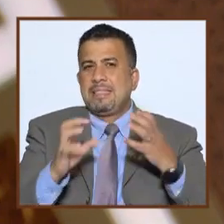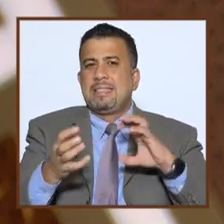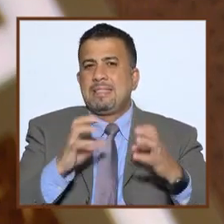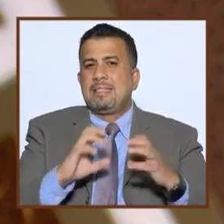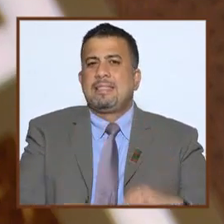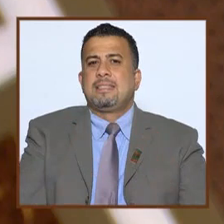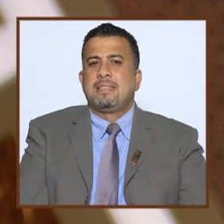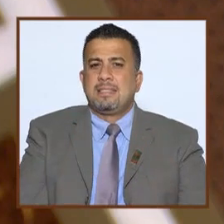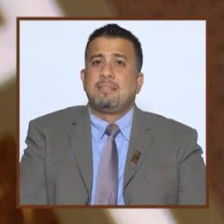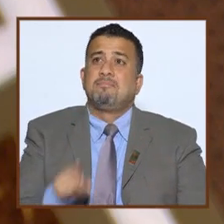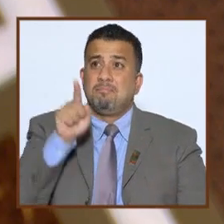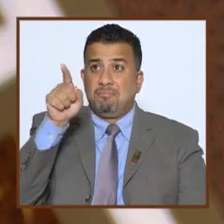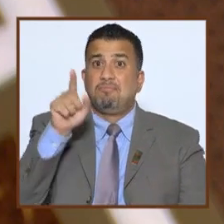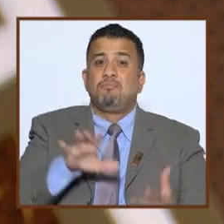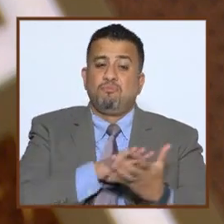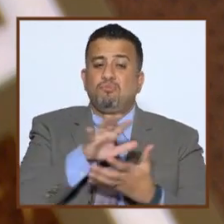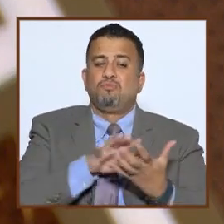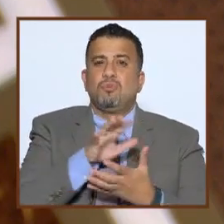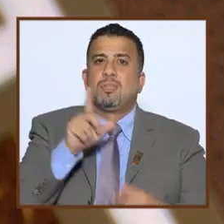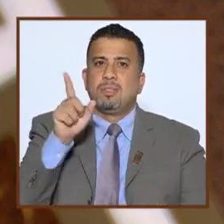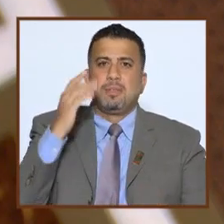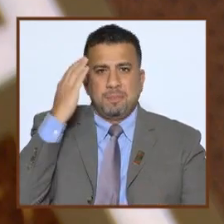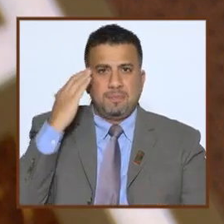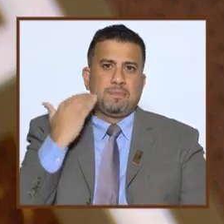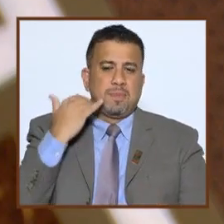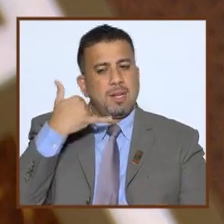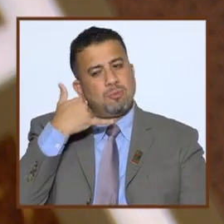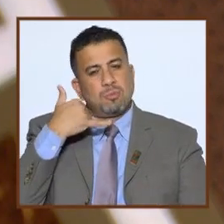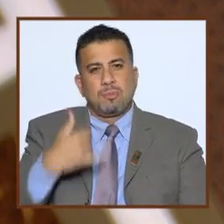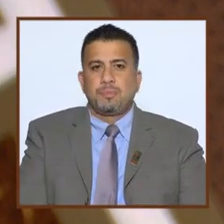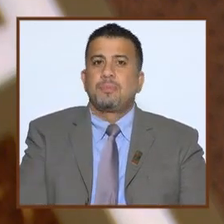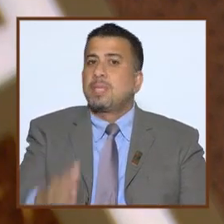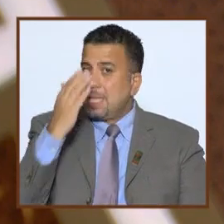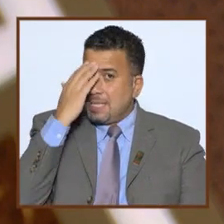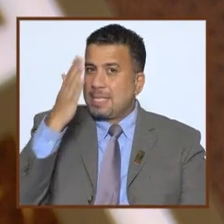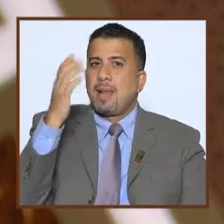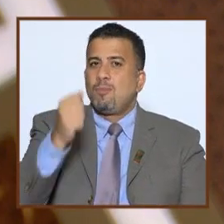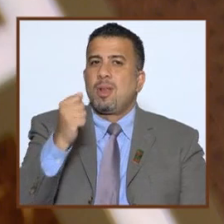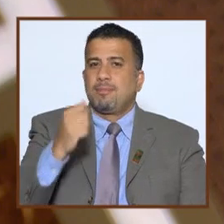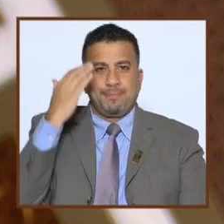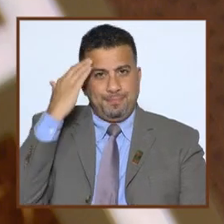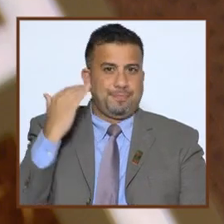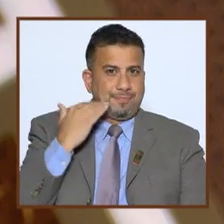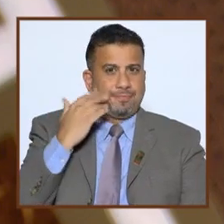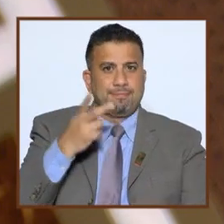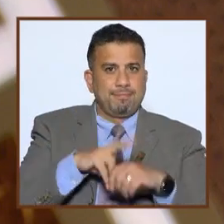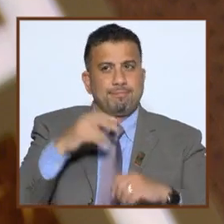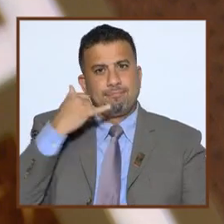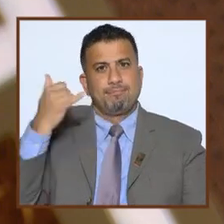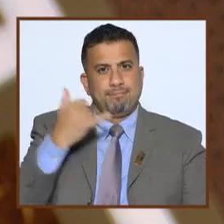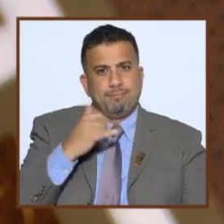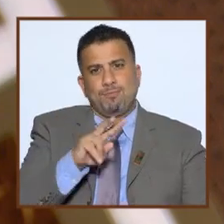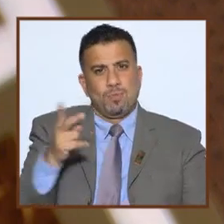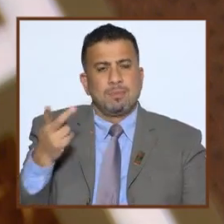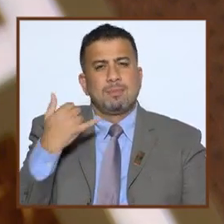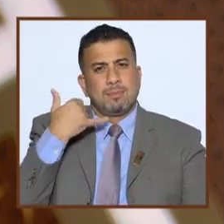لانقطاع من عندك يا ام محمد طيب تفضل يا هند السلام عليكم يا شيخ عليكم السلام ورحمه الله